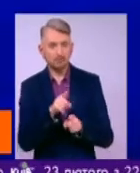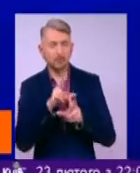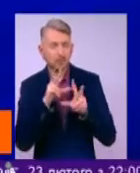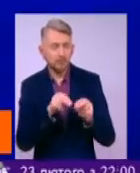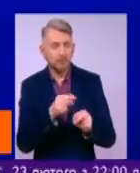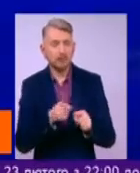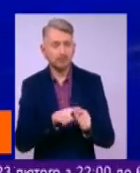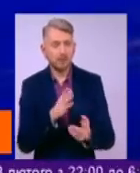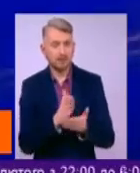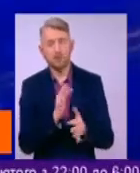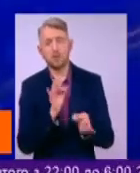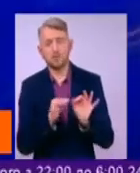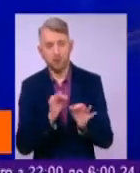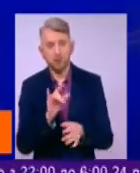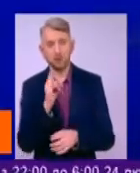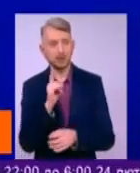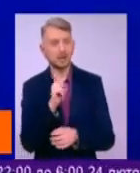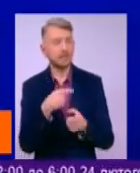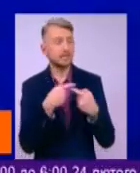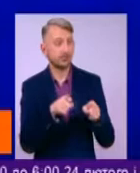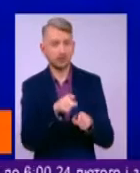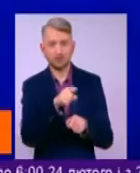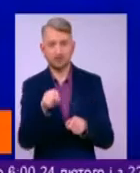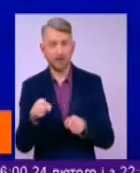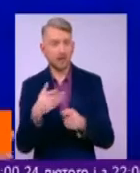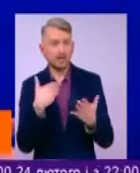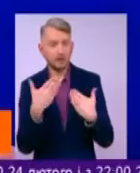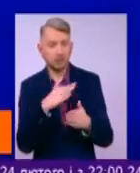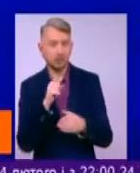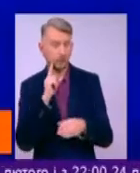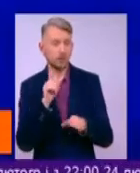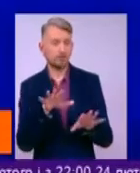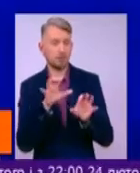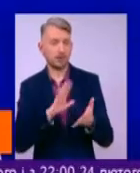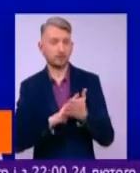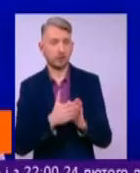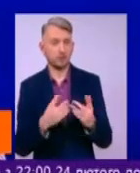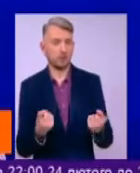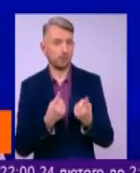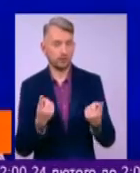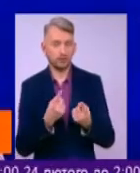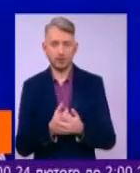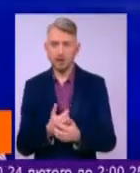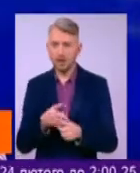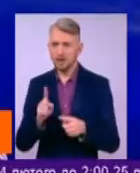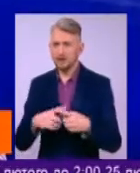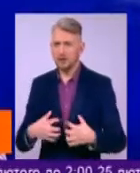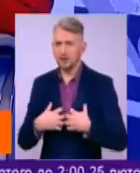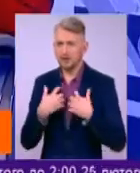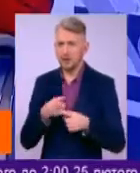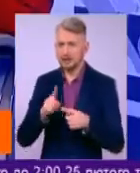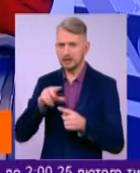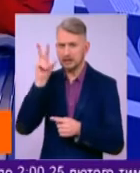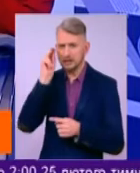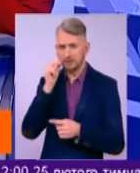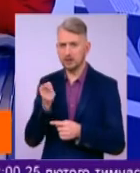що це є нормально, і дитина з іншими не спілкується. Вона сприймає ситуацію як абсолютно буденну. Слухайте, ну це жах, і ці цифри, і